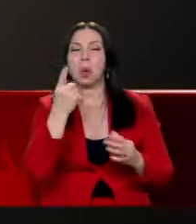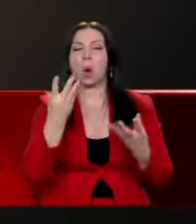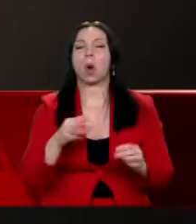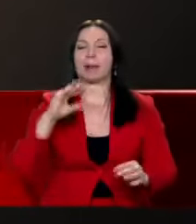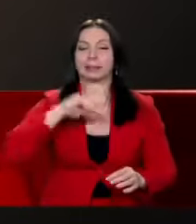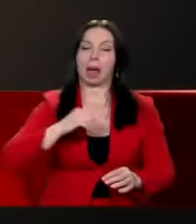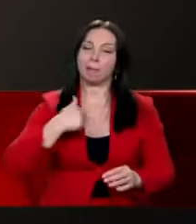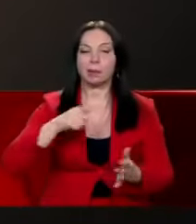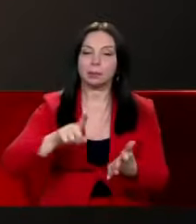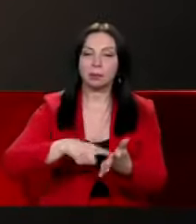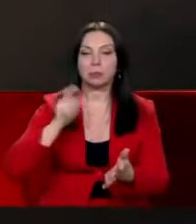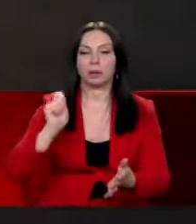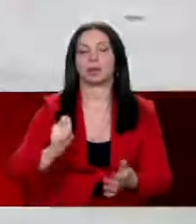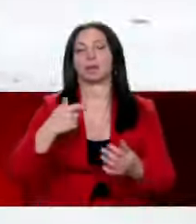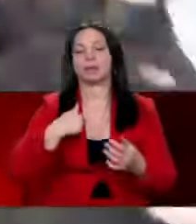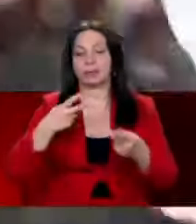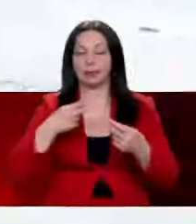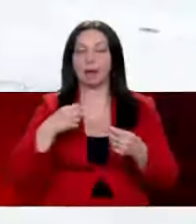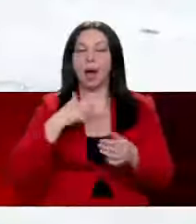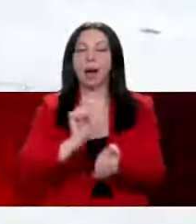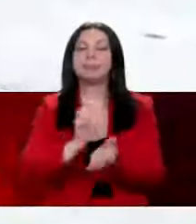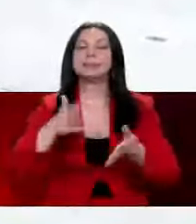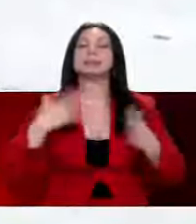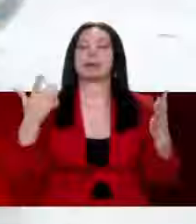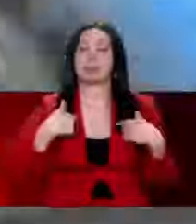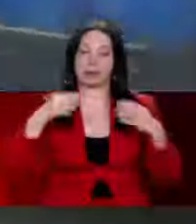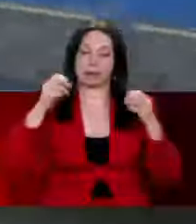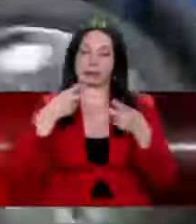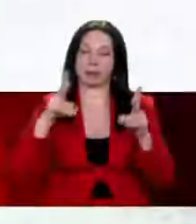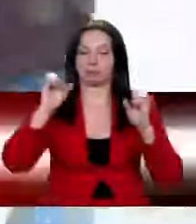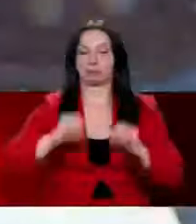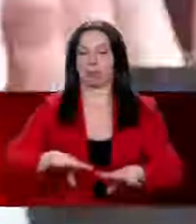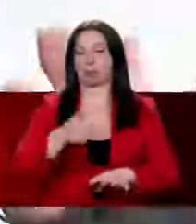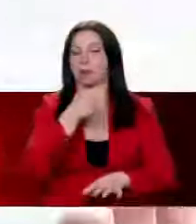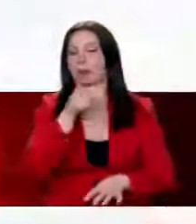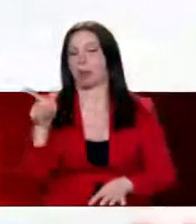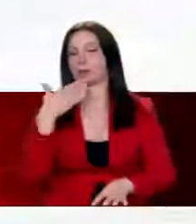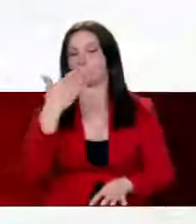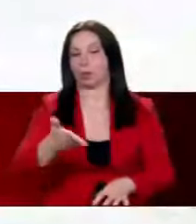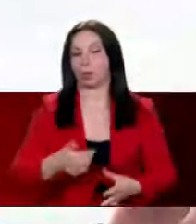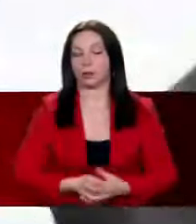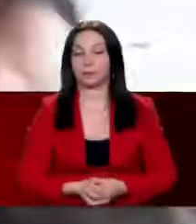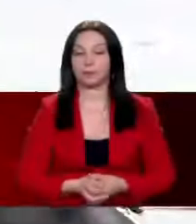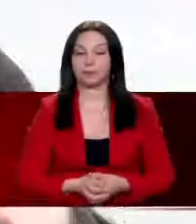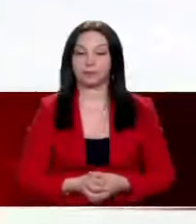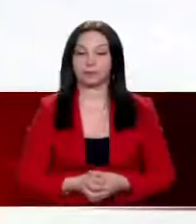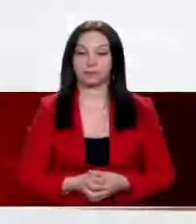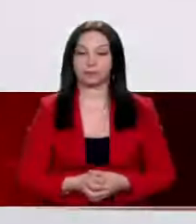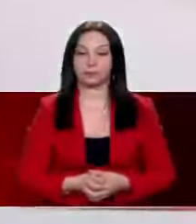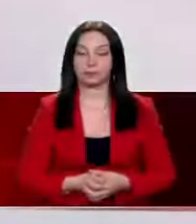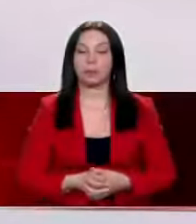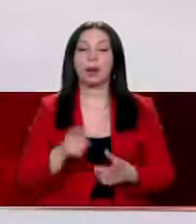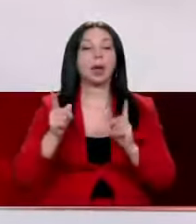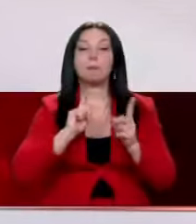imza attım dedi, beraatini istedi. O şekilde yani teslim etmemiz yasak zaten. Eğer şahsı yoksa teslim etmeyeceksiniz kesinlikle. Evrağı geri iade